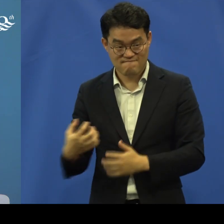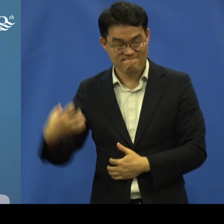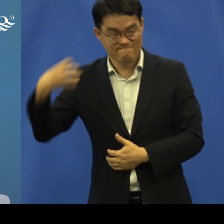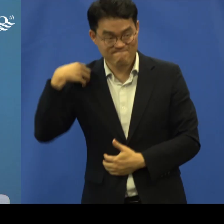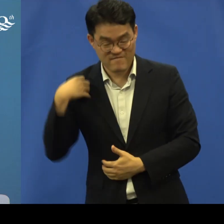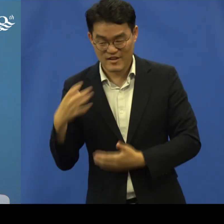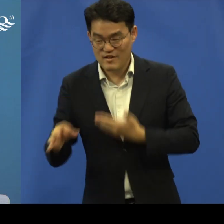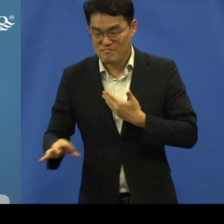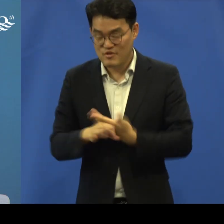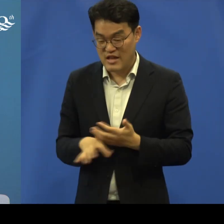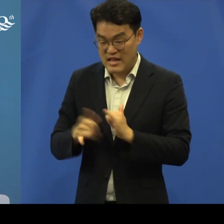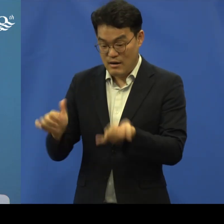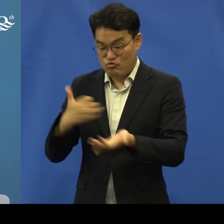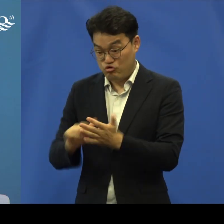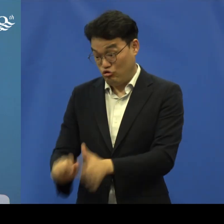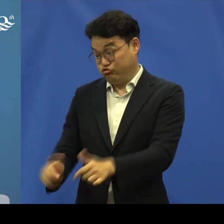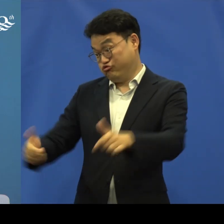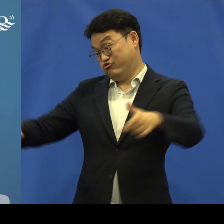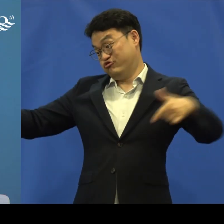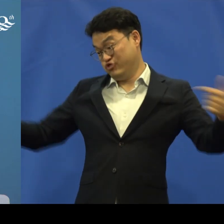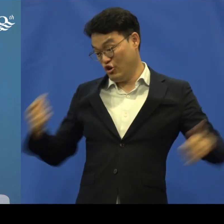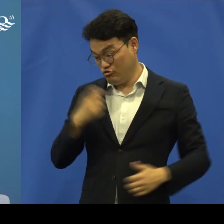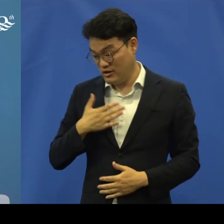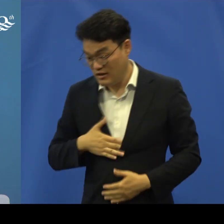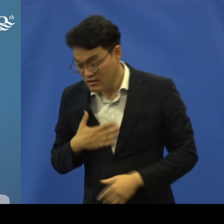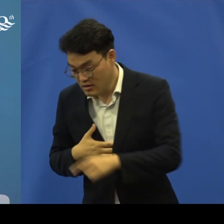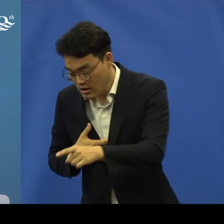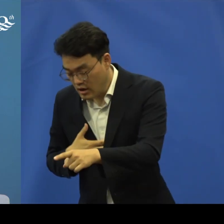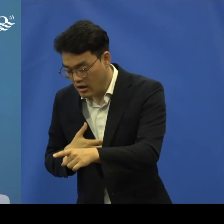될 줄 알죠? 안 되죠?